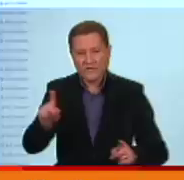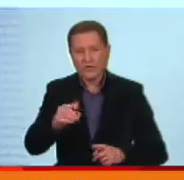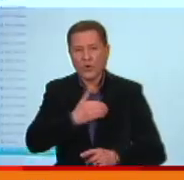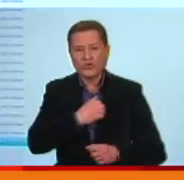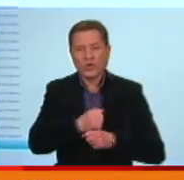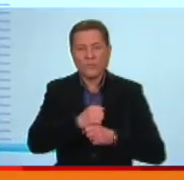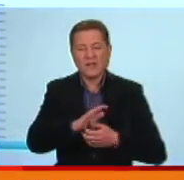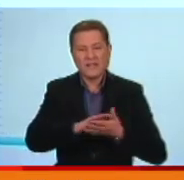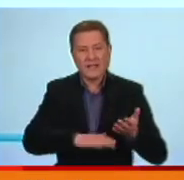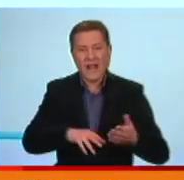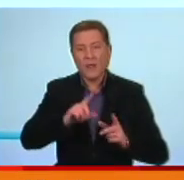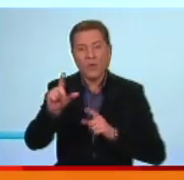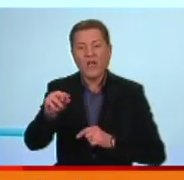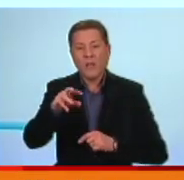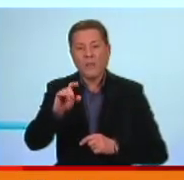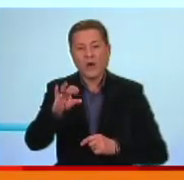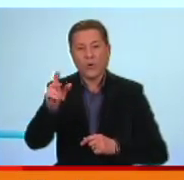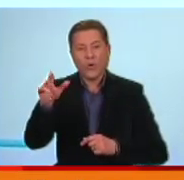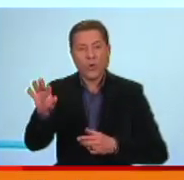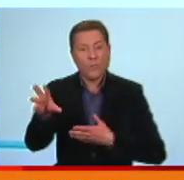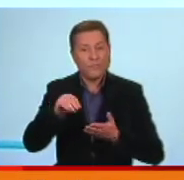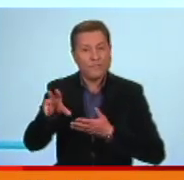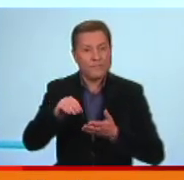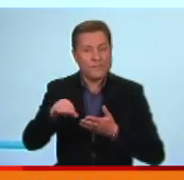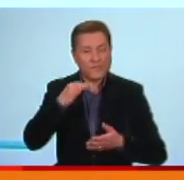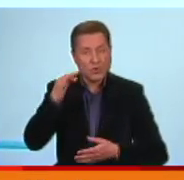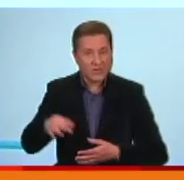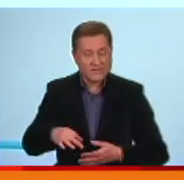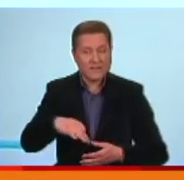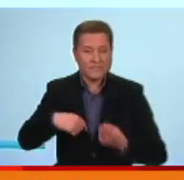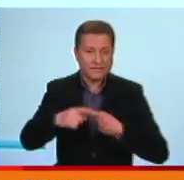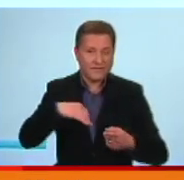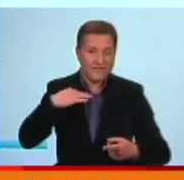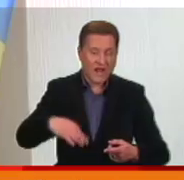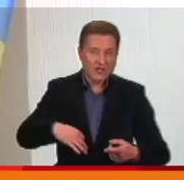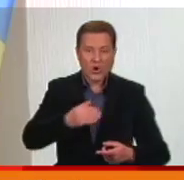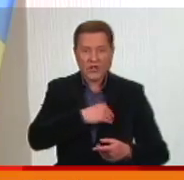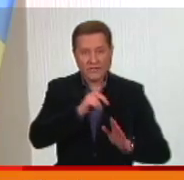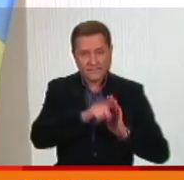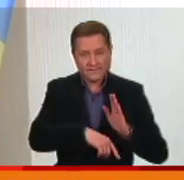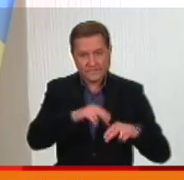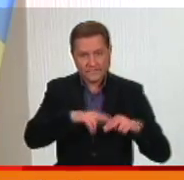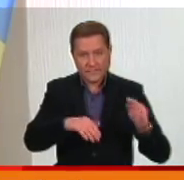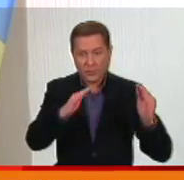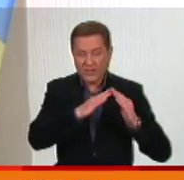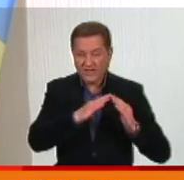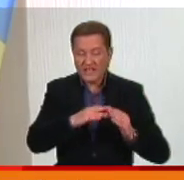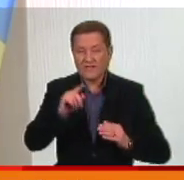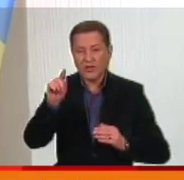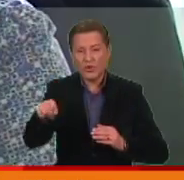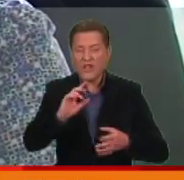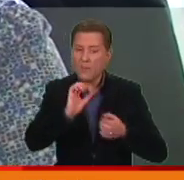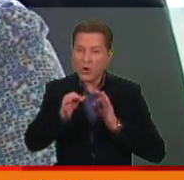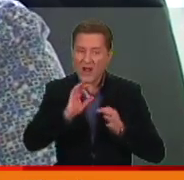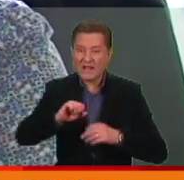до Марокко переймати досвід. А повернувшись до Франції, почав шукати варіантів здешевити екобудівництво. Тоді в пригоді стала